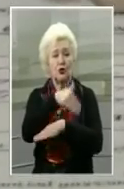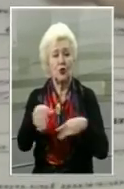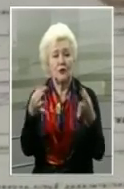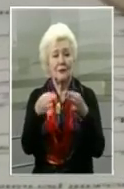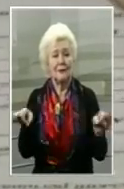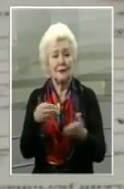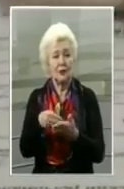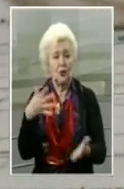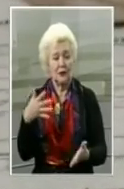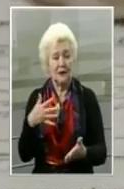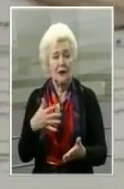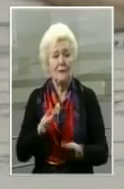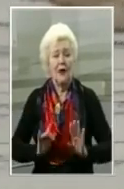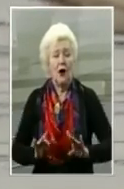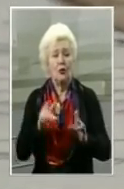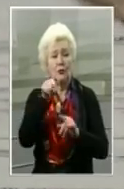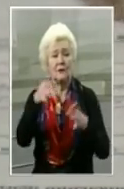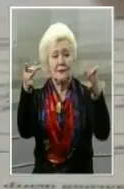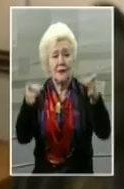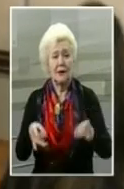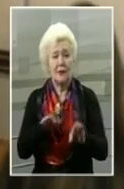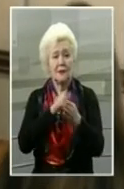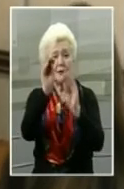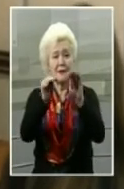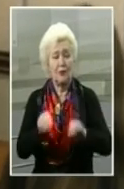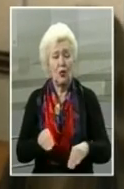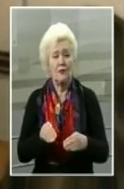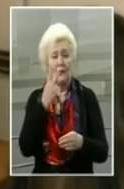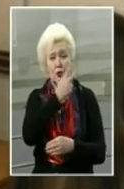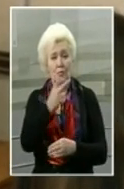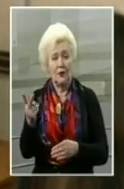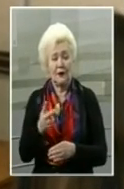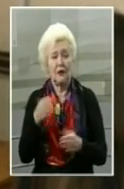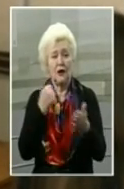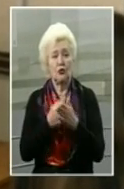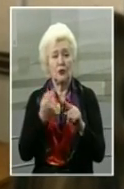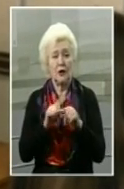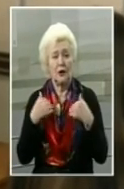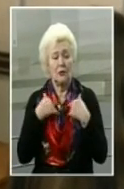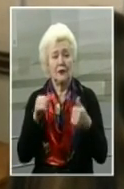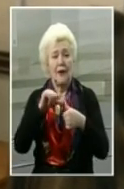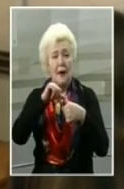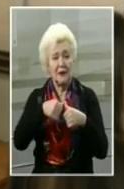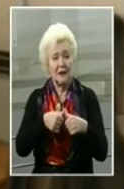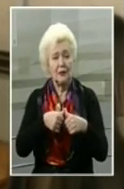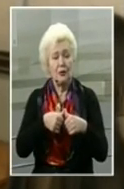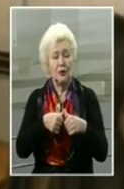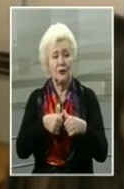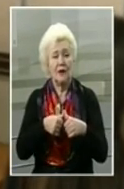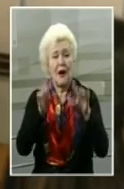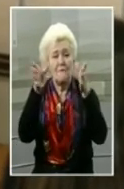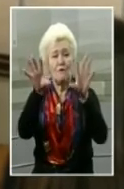незалежного оцінювання. Потім ця карточка в заповненому вигляді, до якої вони приклеюють